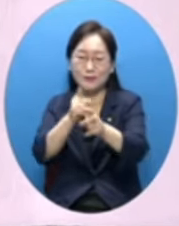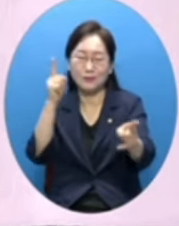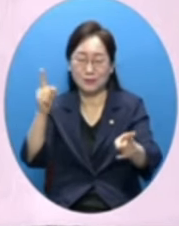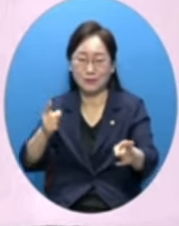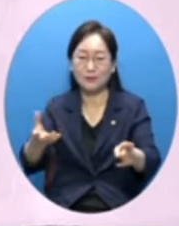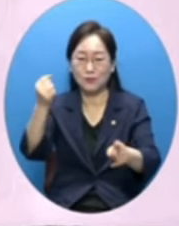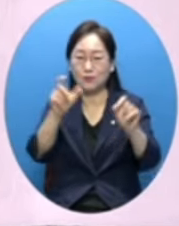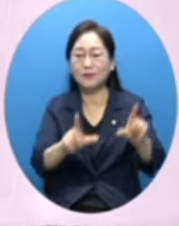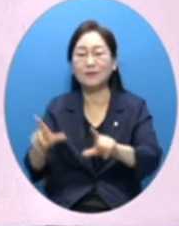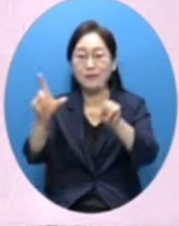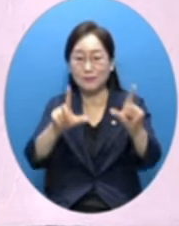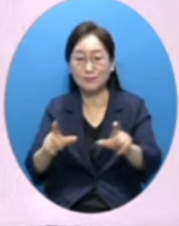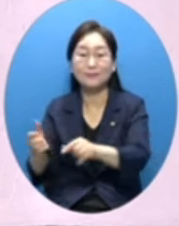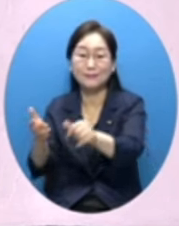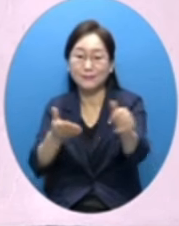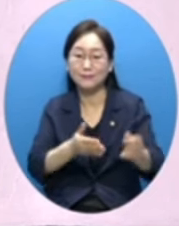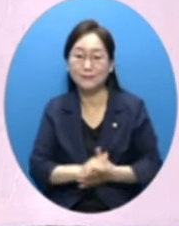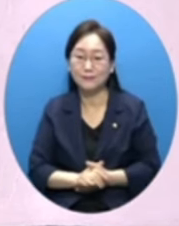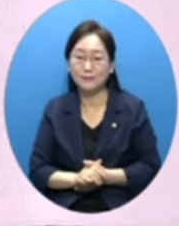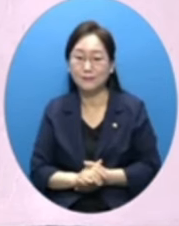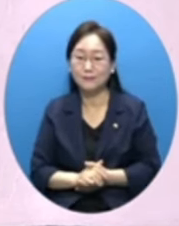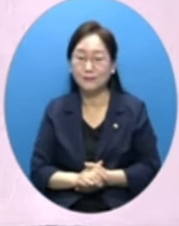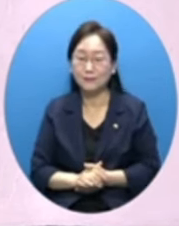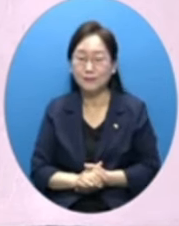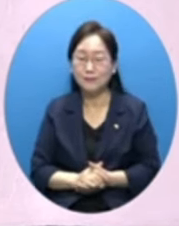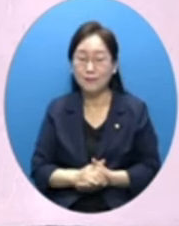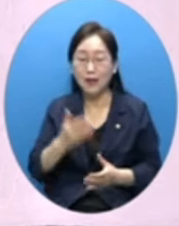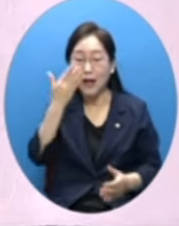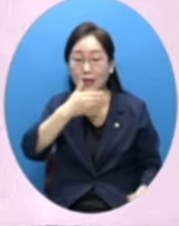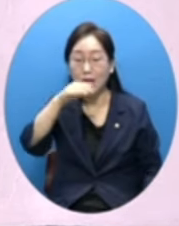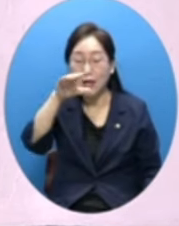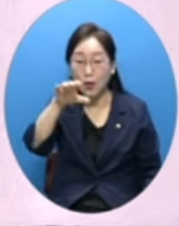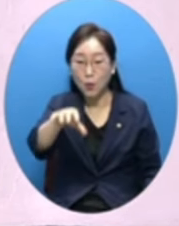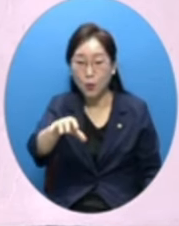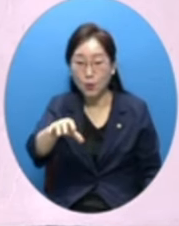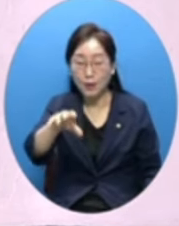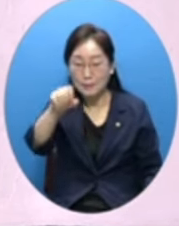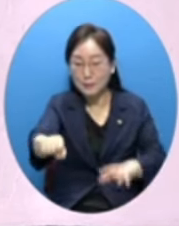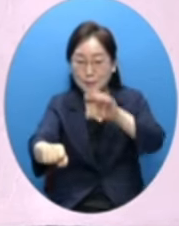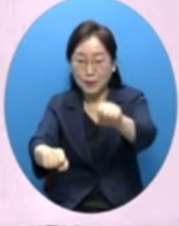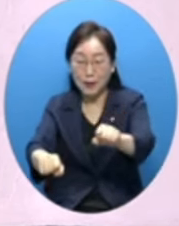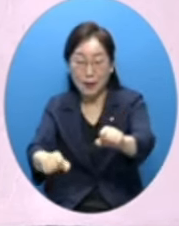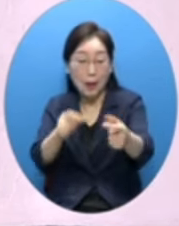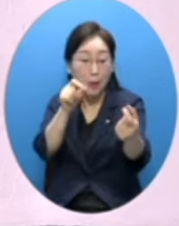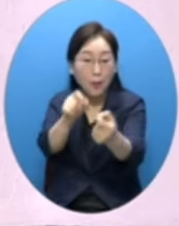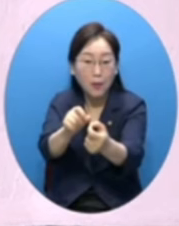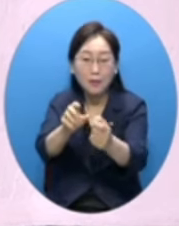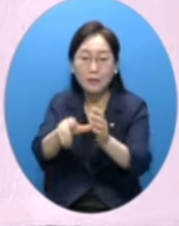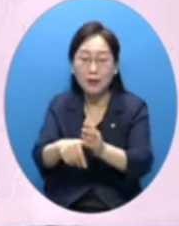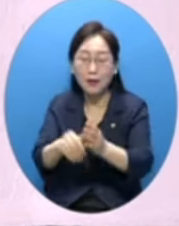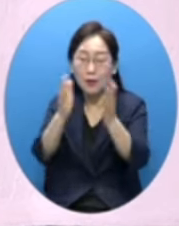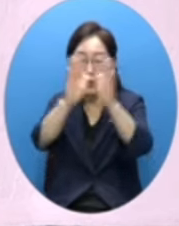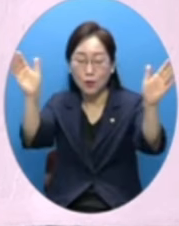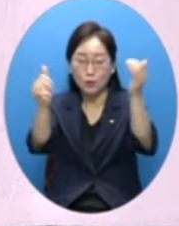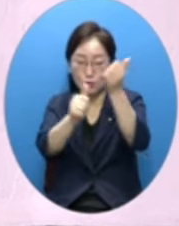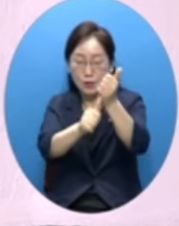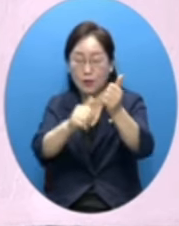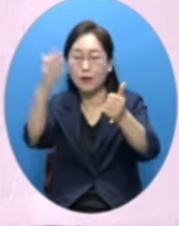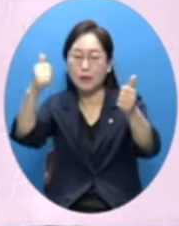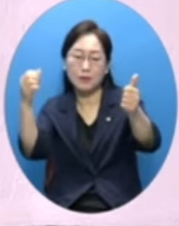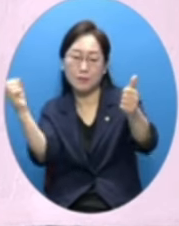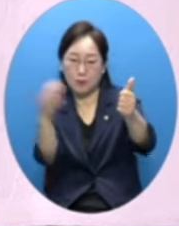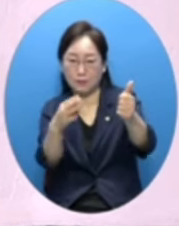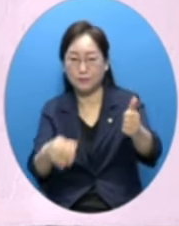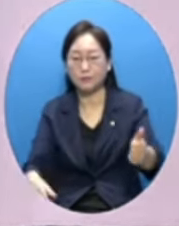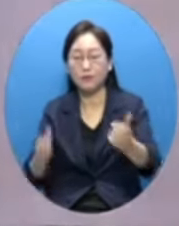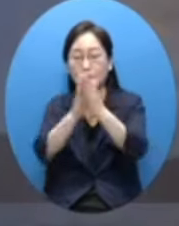살아가는 여러분 모두가 되기를 바랍니다 아멘 가한 종을 앞둔 여호수아에게 하나님께서 강하게 말씀하셨습니다